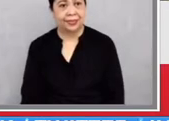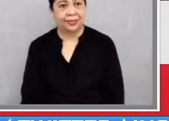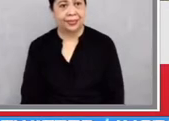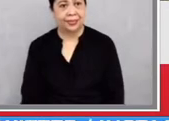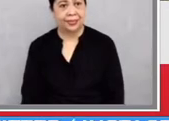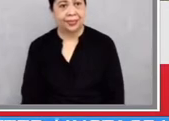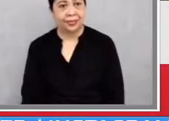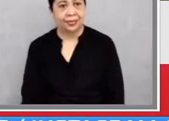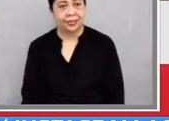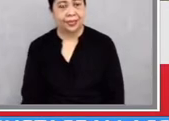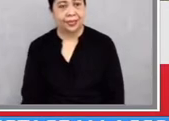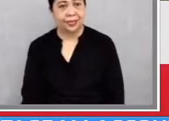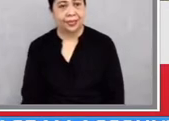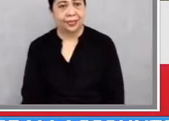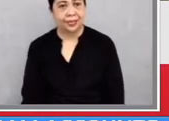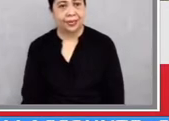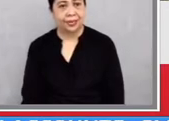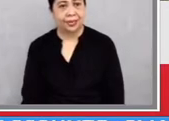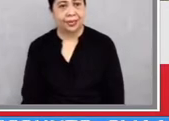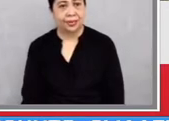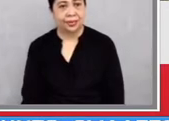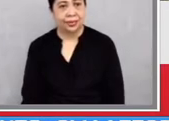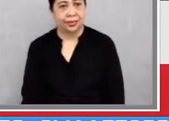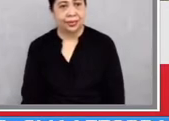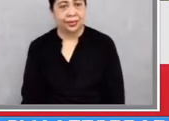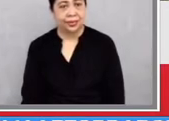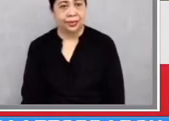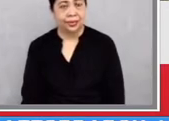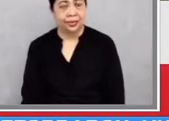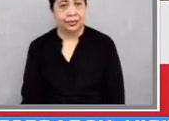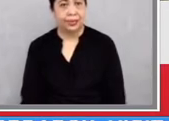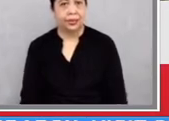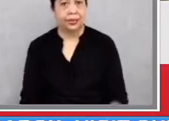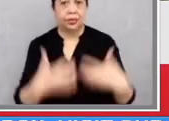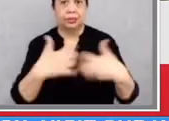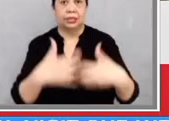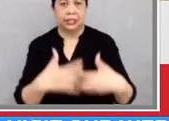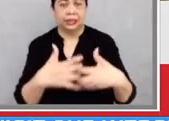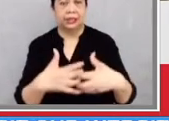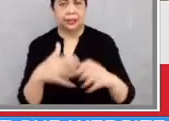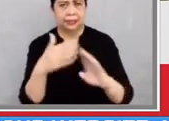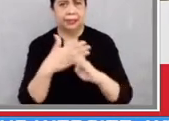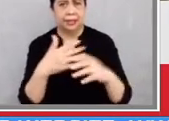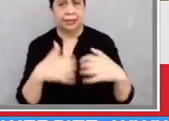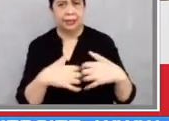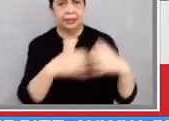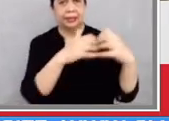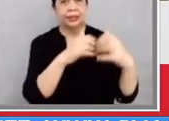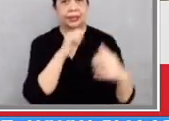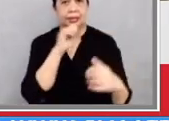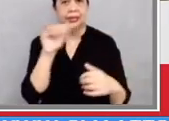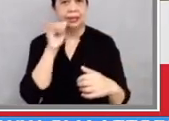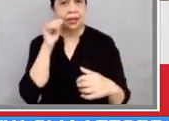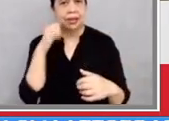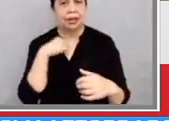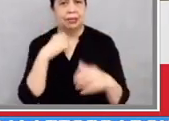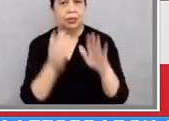So, ngayon, nakatayo na yung makina, no? Hindi na siya kagaya kahapon na nakahilig.